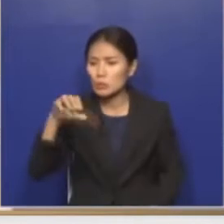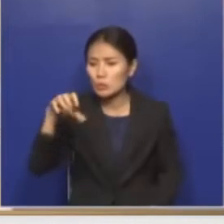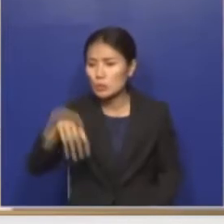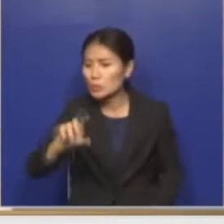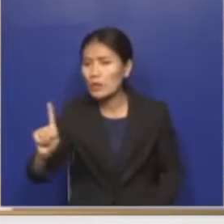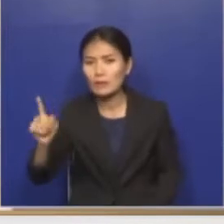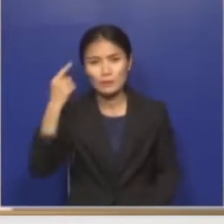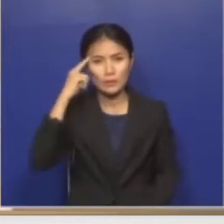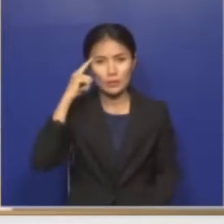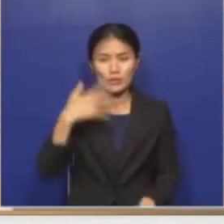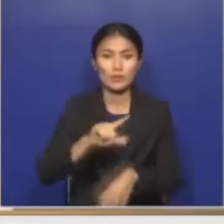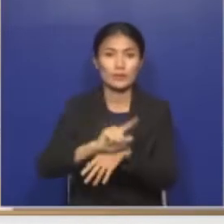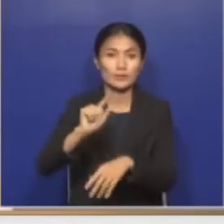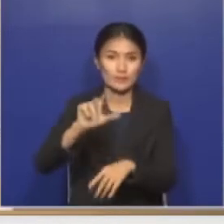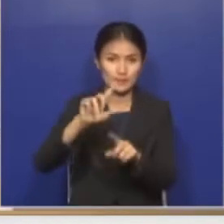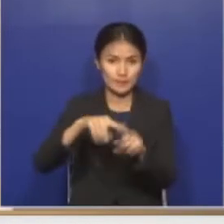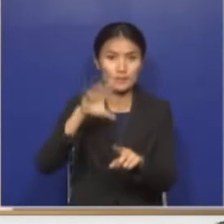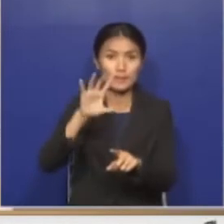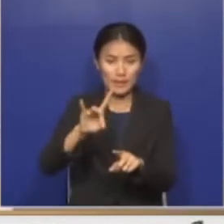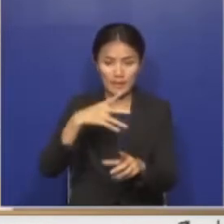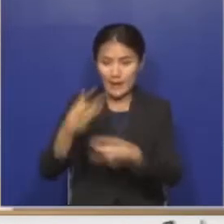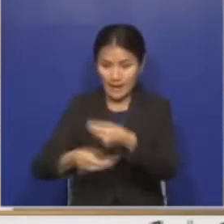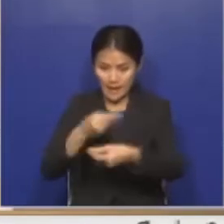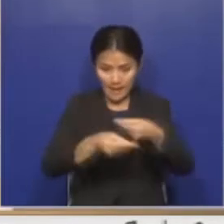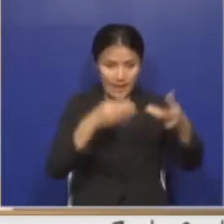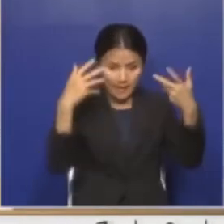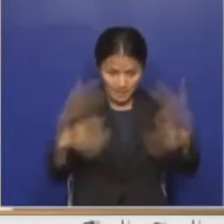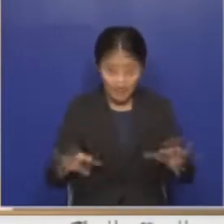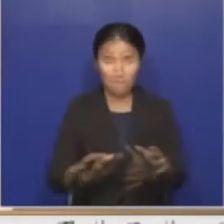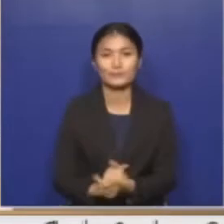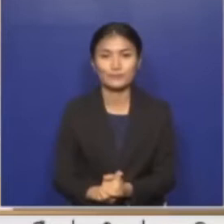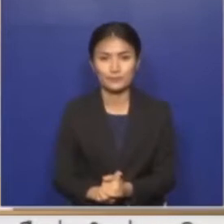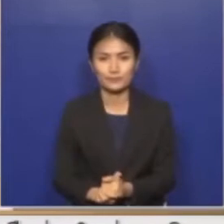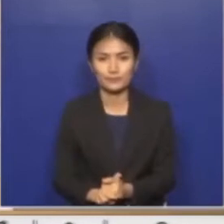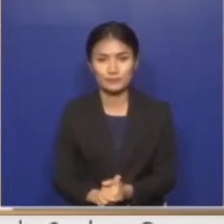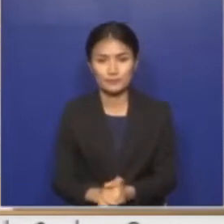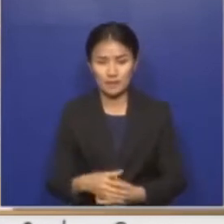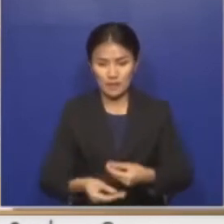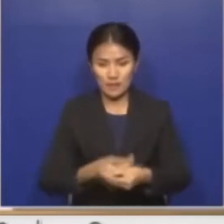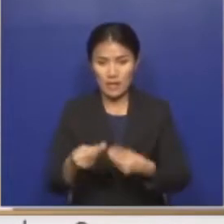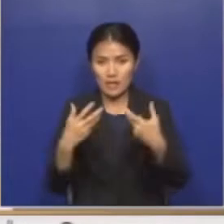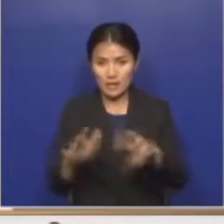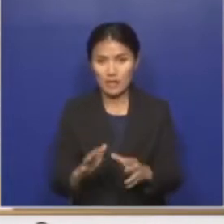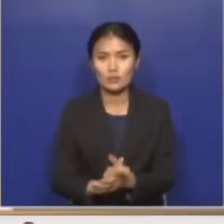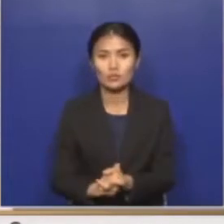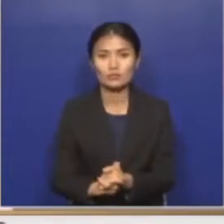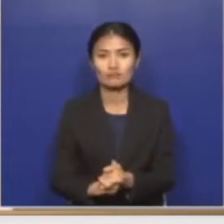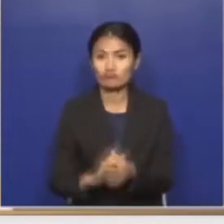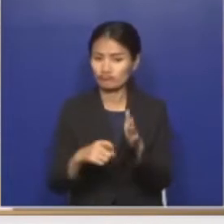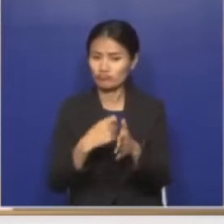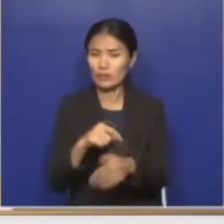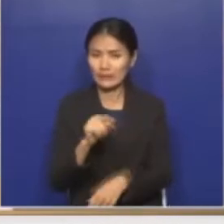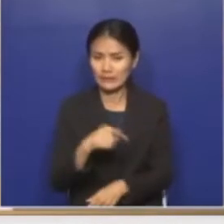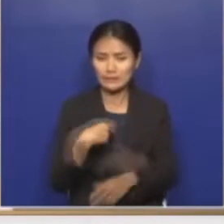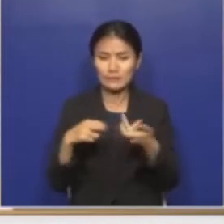ที่ 25สิงหาคมดังนั้นเนี่ยถ้าประธานฟังนะครับว่าทำไมเนี่ยเรื่องเนี้ยมัน